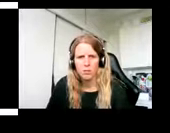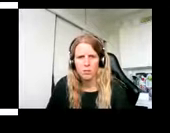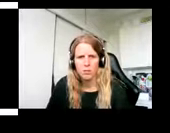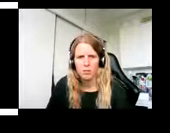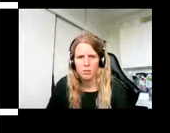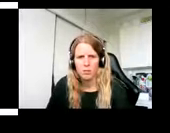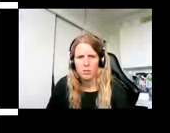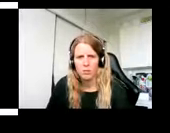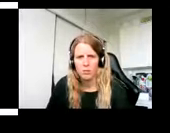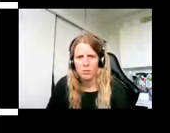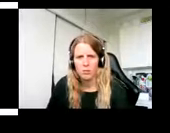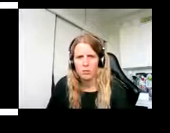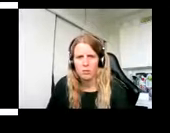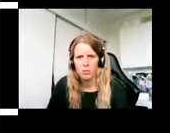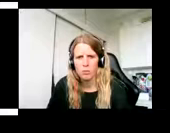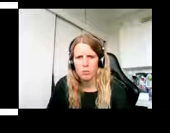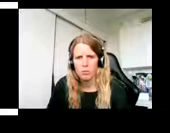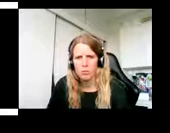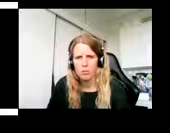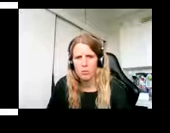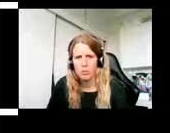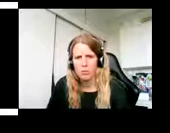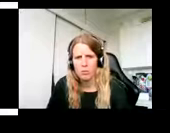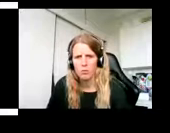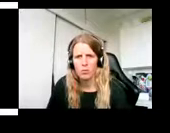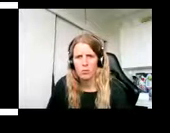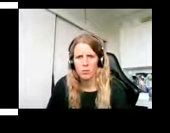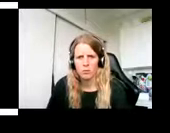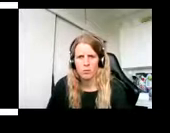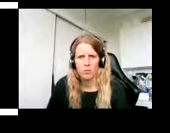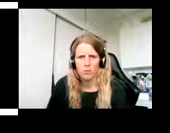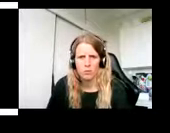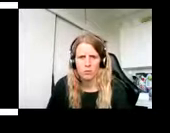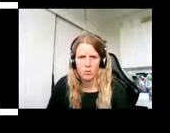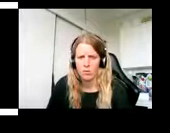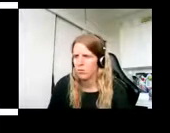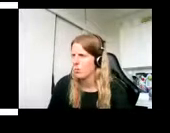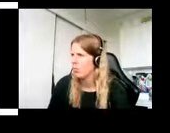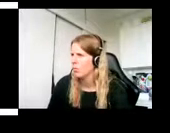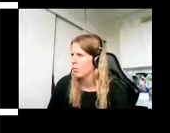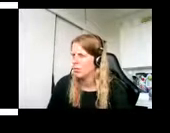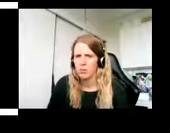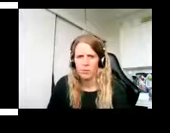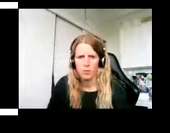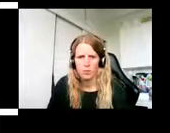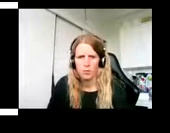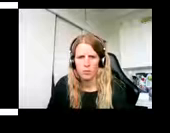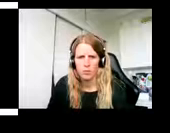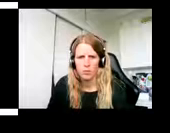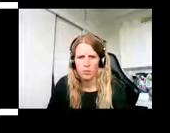blijven komen bij jullie. En ja, alle vragen zijn altijd welkom bij ons. Voilà.